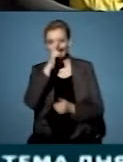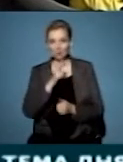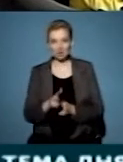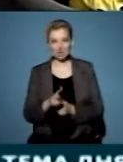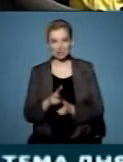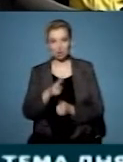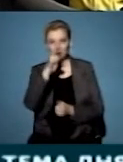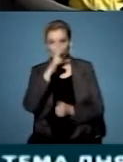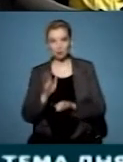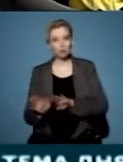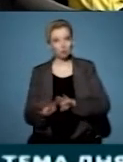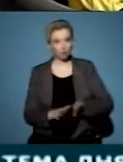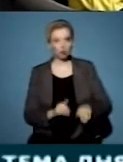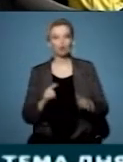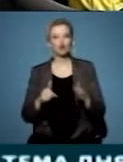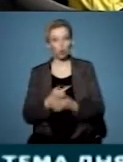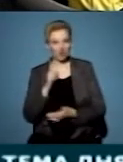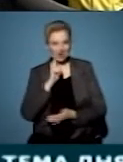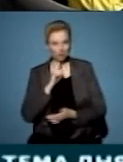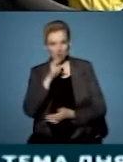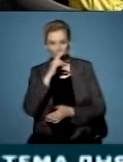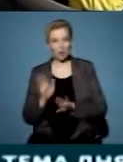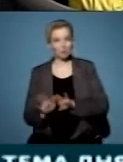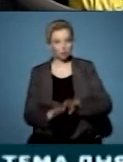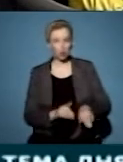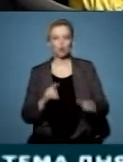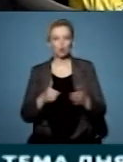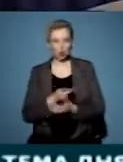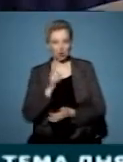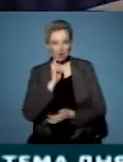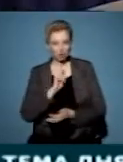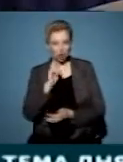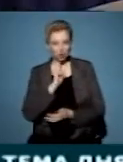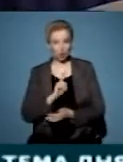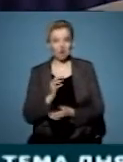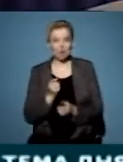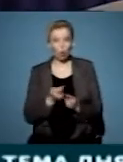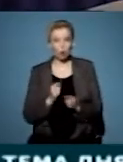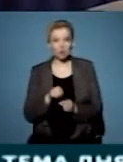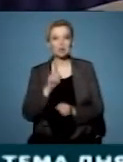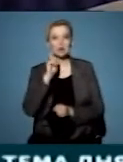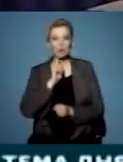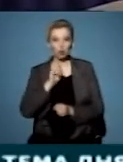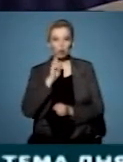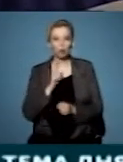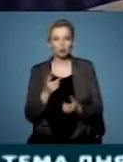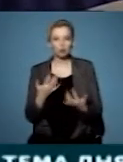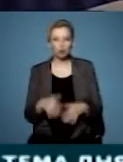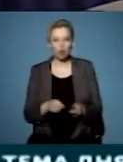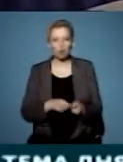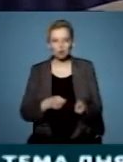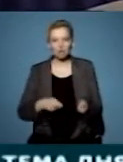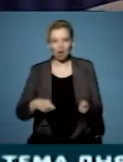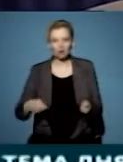3 місяці. 3 місяці пройшло – знову тимчасово. 3 місяці пройшло – знову тимчасово. І оце тимчасово вже